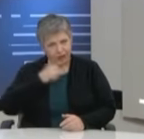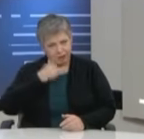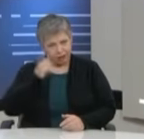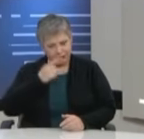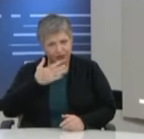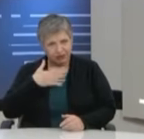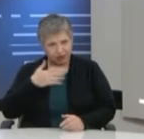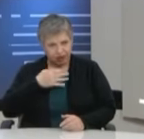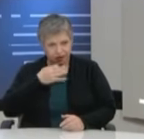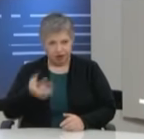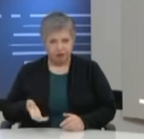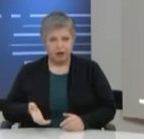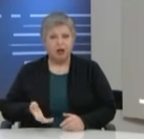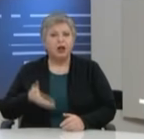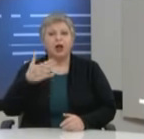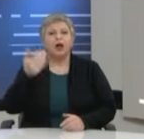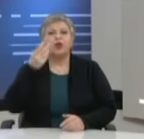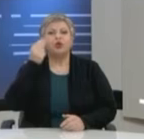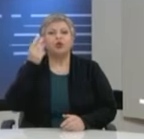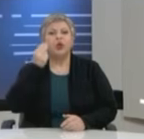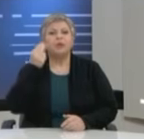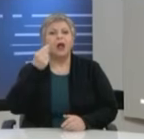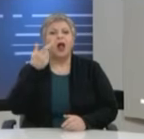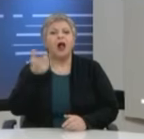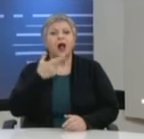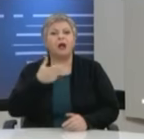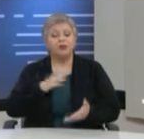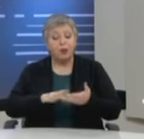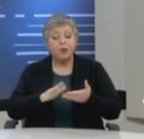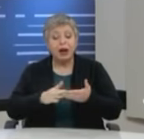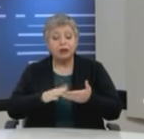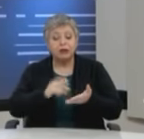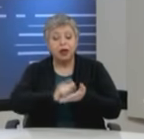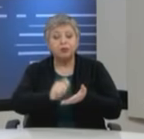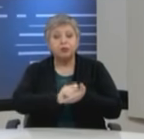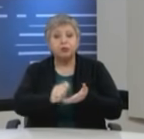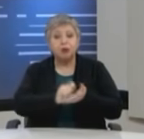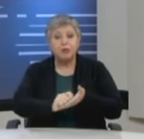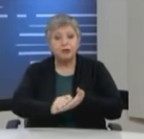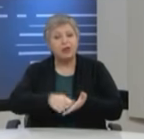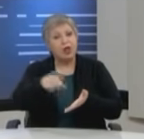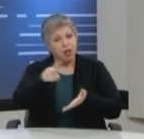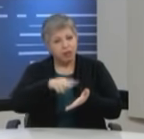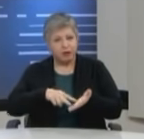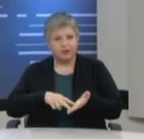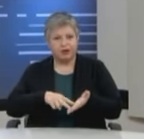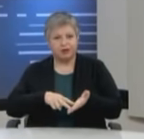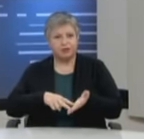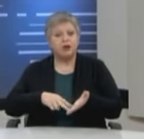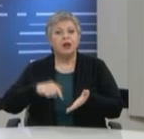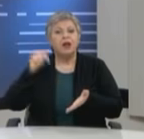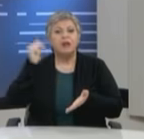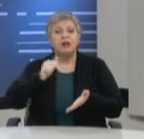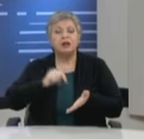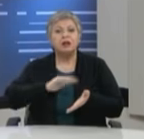Το είχατε δεχτεί το Ίλιντεν. Αυτό προκύπτει και από τα πρακτικά των Σκοπιανών. Όταν καταλάβατε φυσικά ότι αυτό δεν περνούσε με τίποτα στην Ελλάδα, ότι αυτό είναι η επιτομή